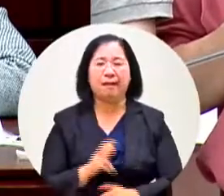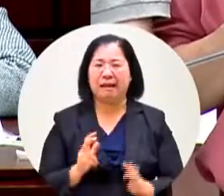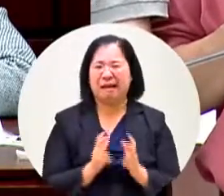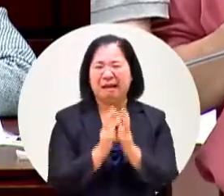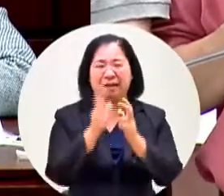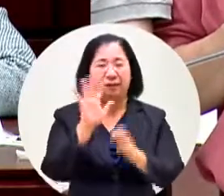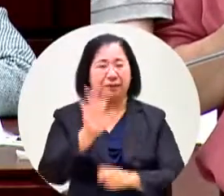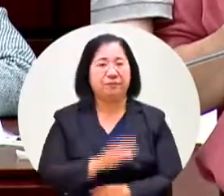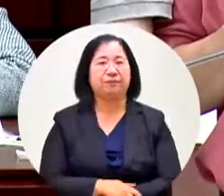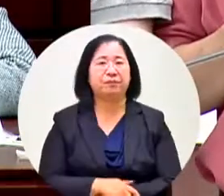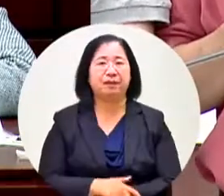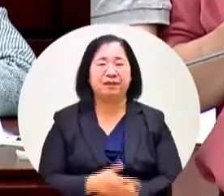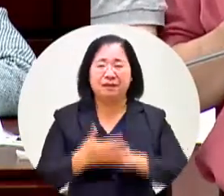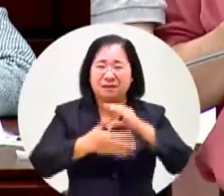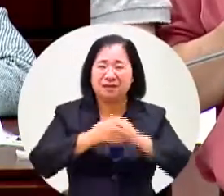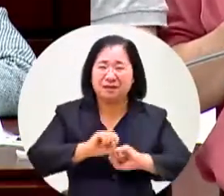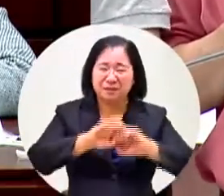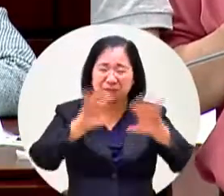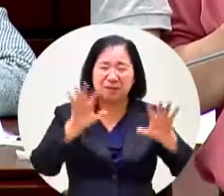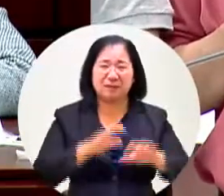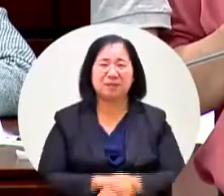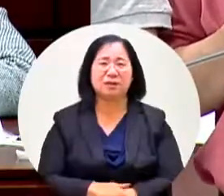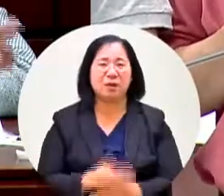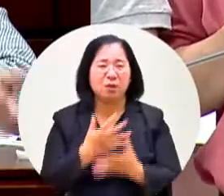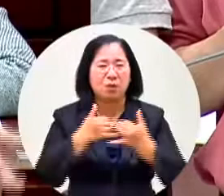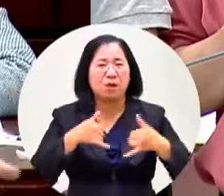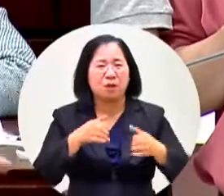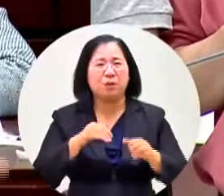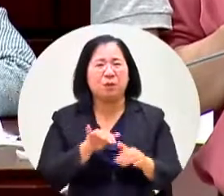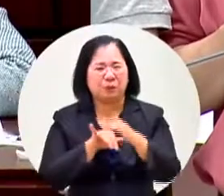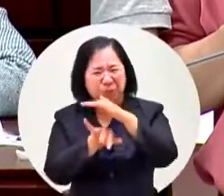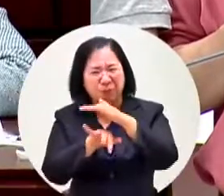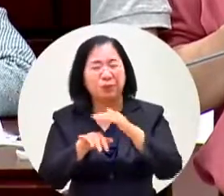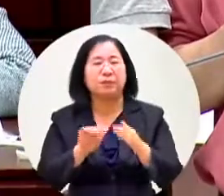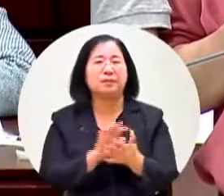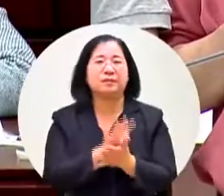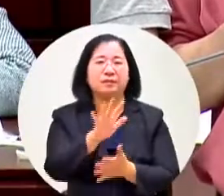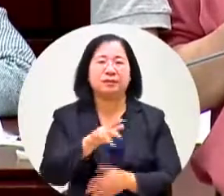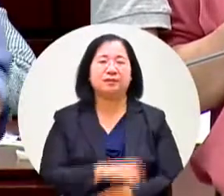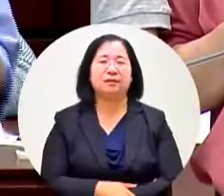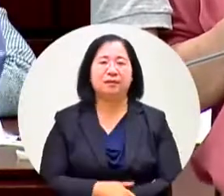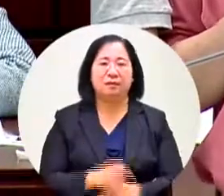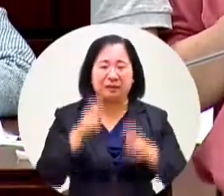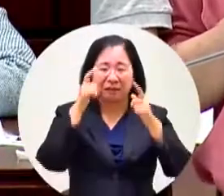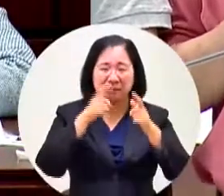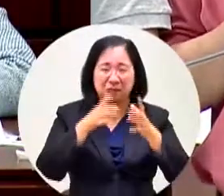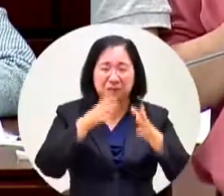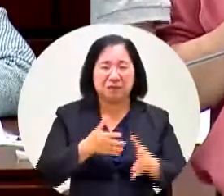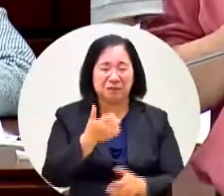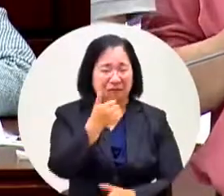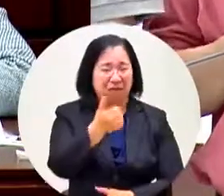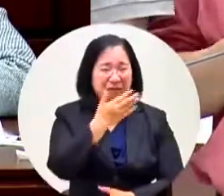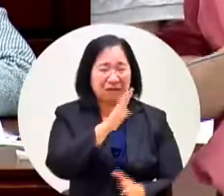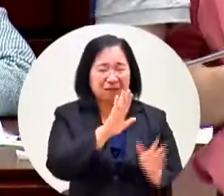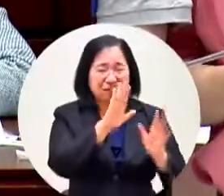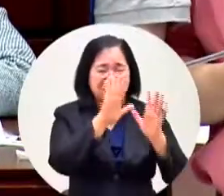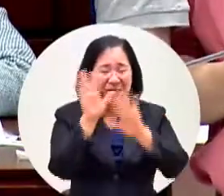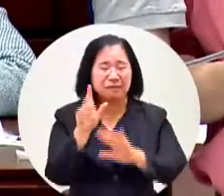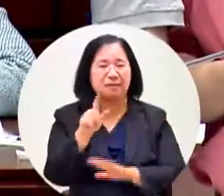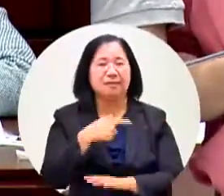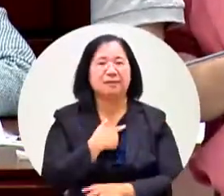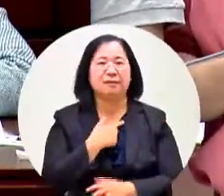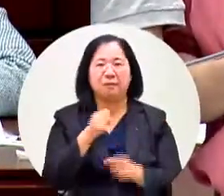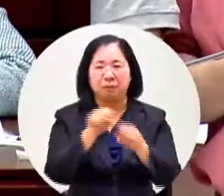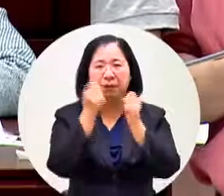政府之间弄得剑拔弩张，气氛很差。透过媒体报道之后，透过网络攻击之后，好不容易高雄建